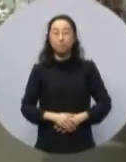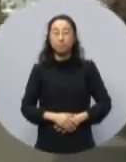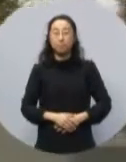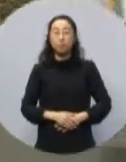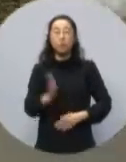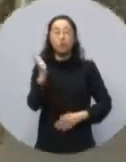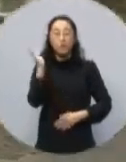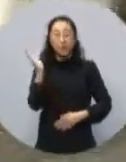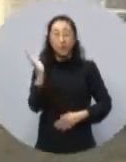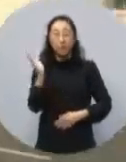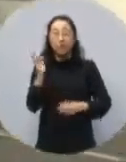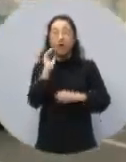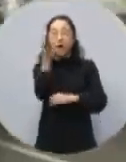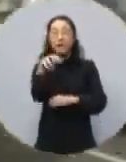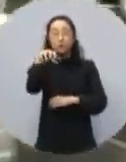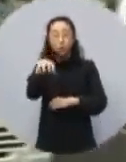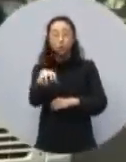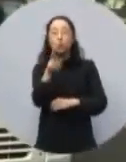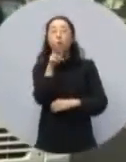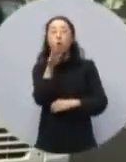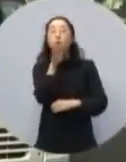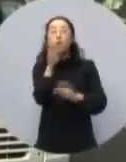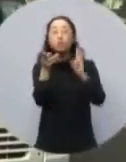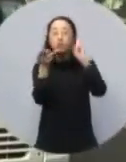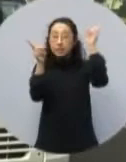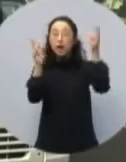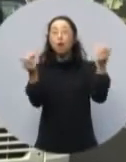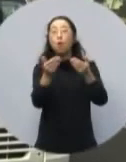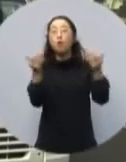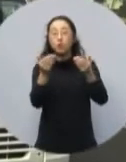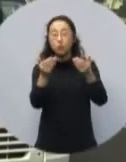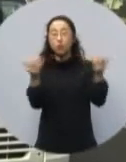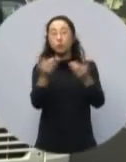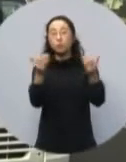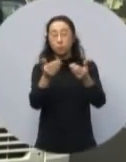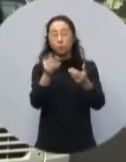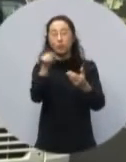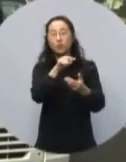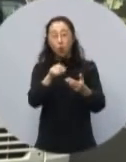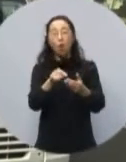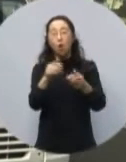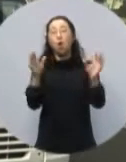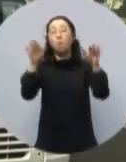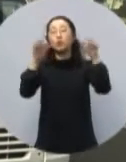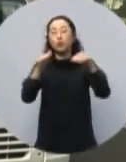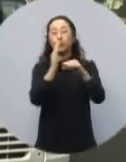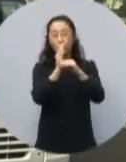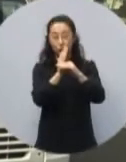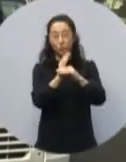こちらでは萩園にある本社工場に勤務する方を募集しています。